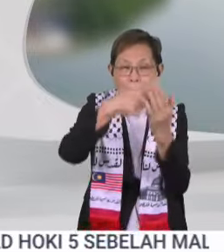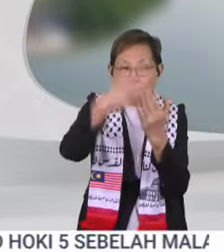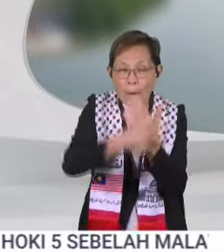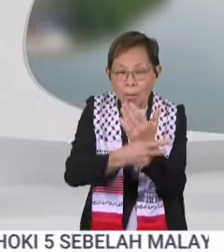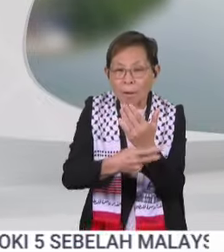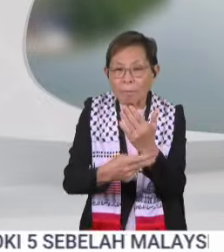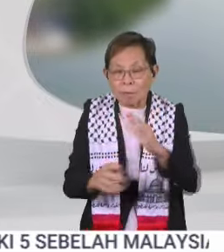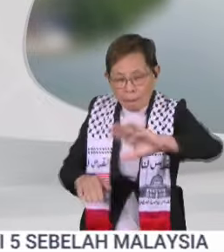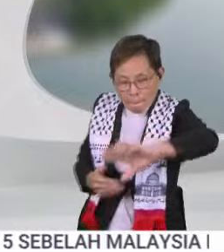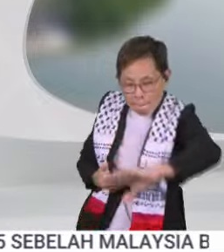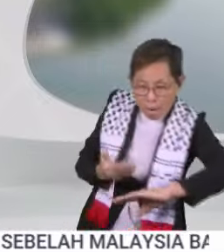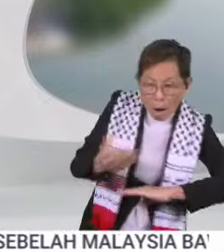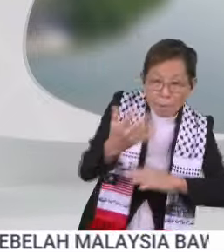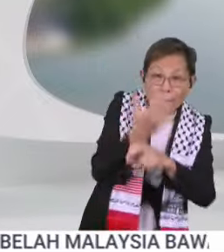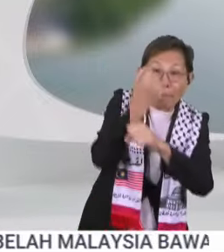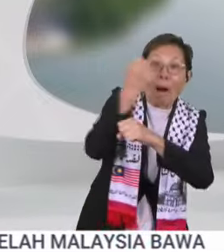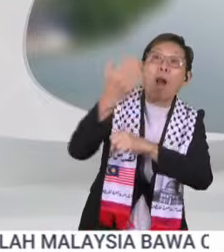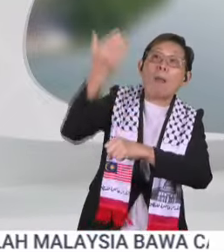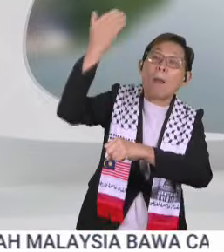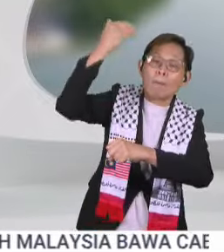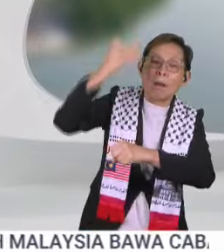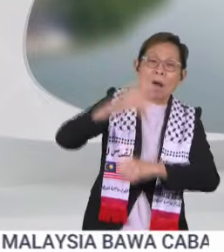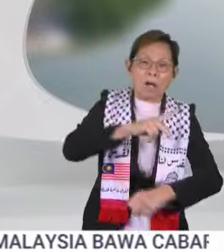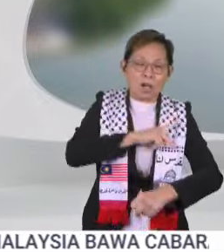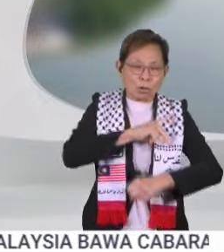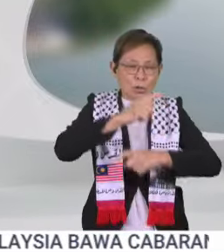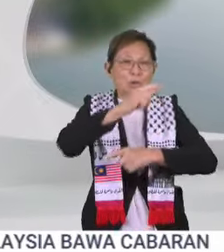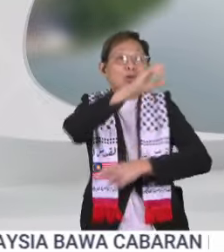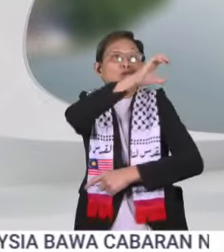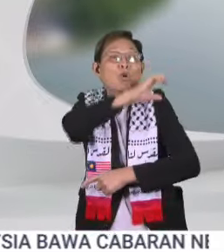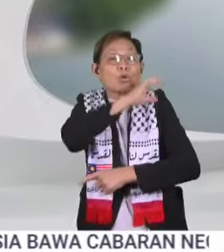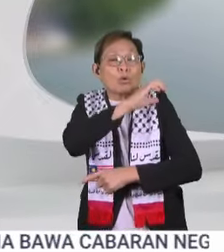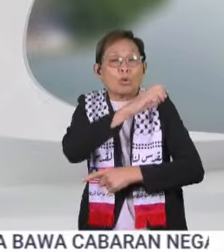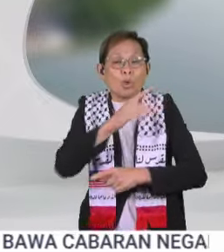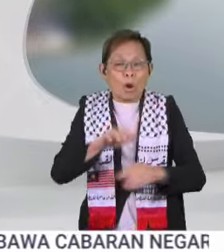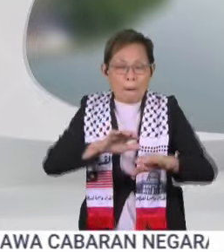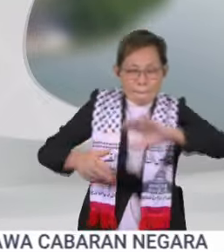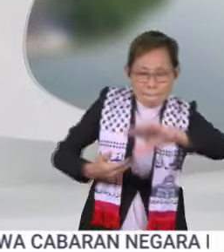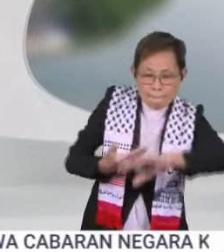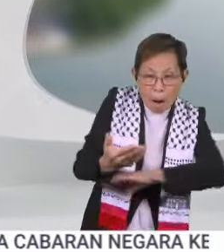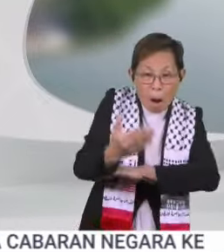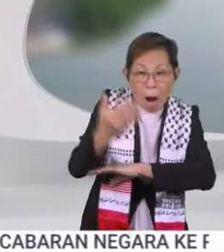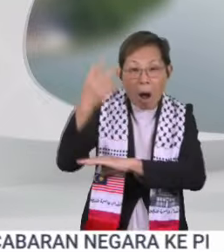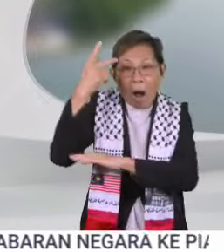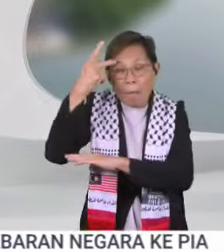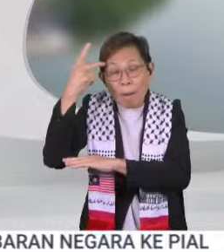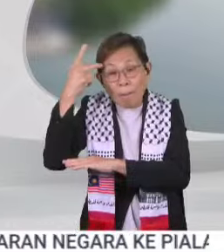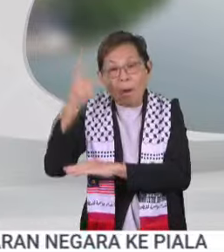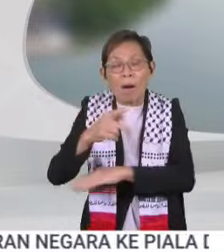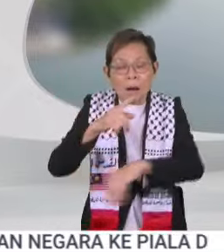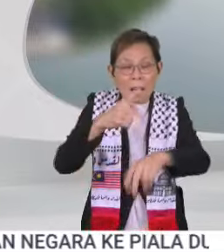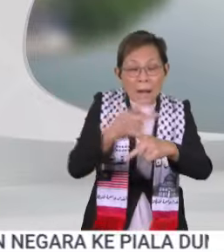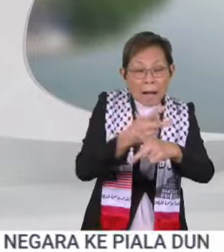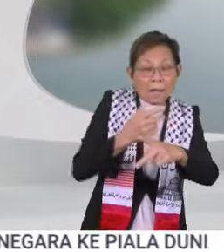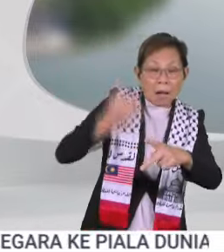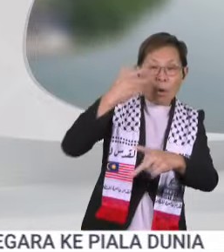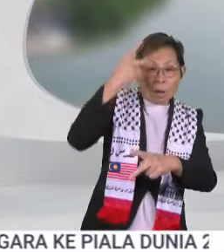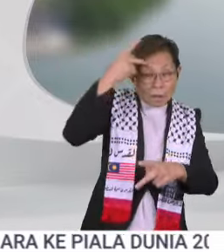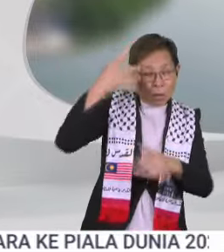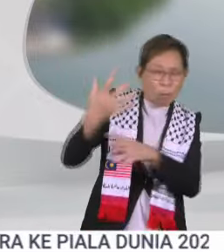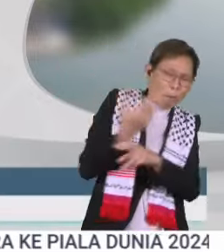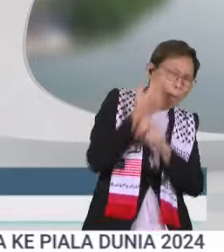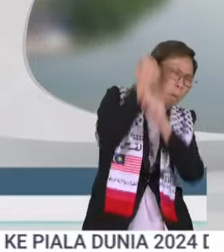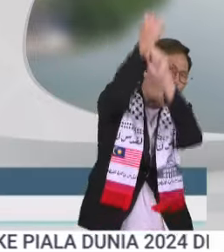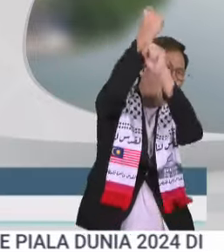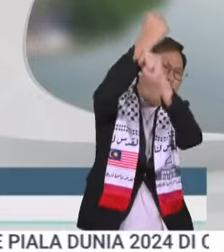Saga lepas ketua jurulati pencak silat sagah keningau sajidh Samin berkata pada edisi lalu keningau muncul